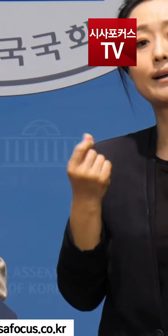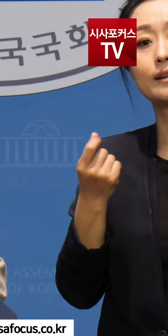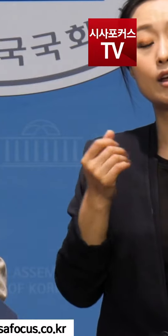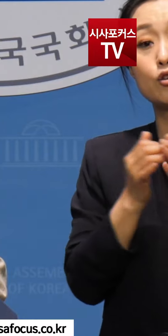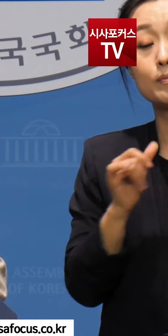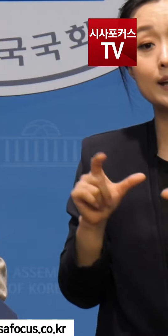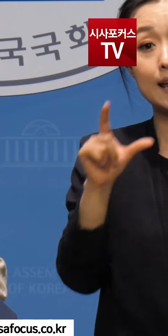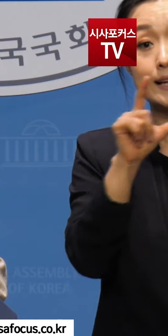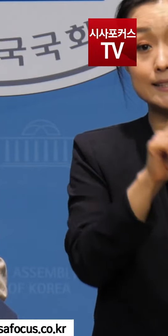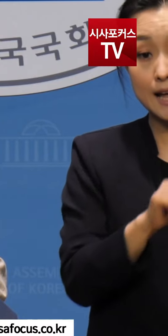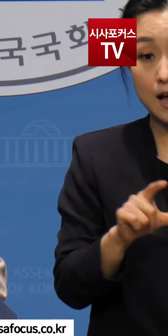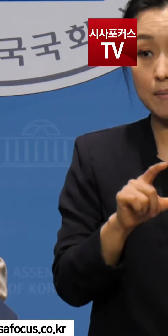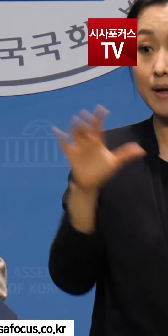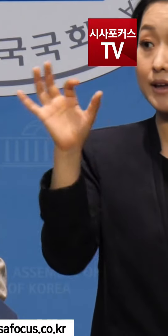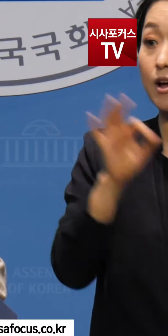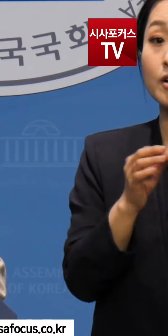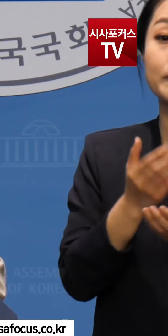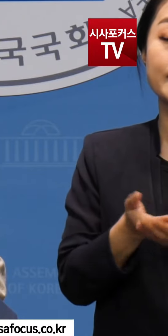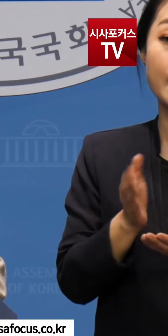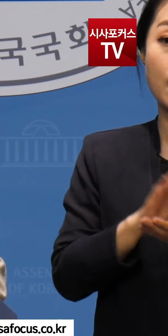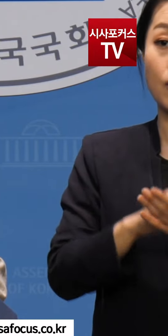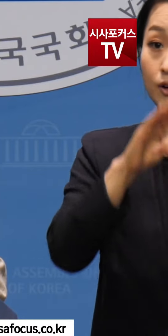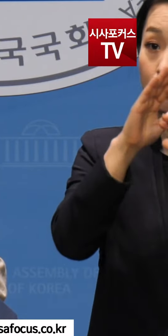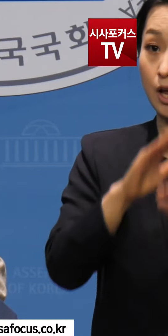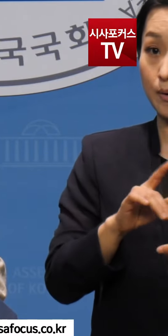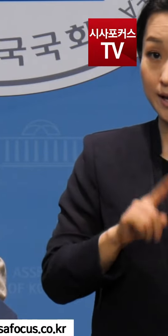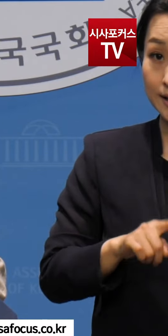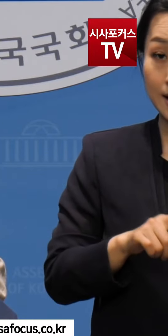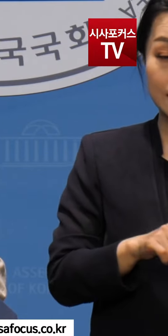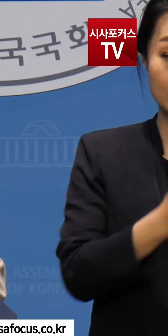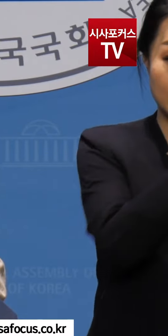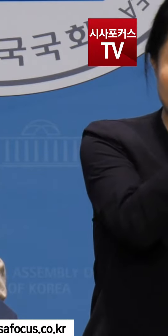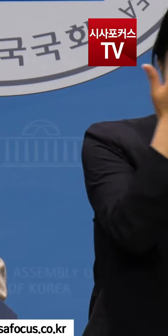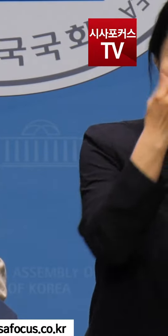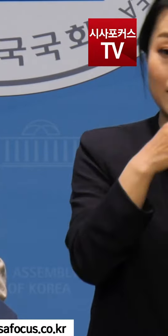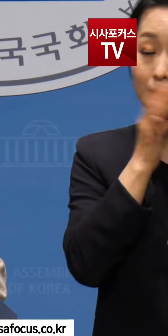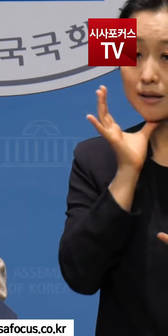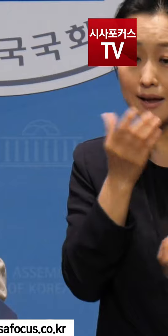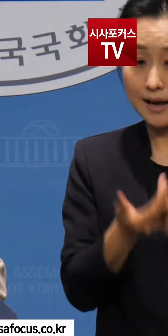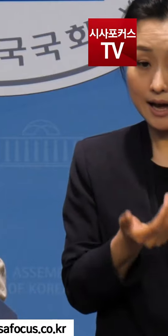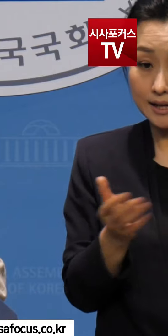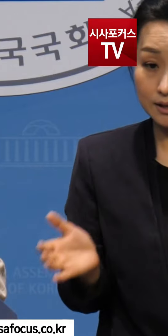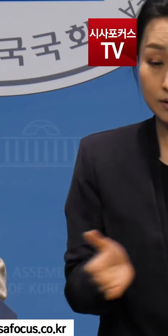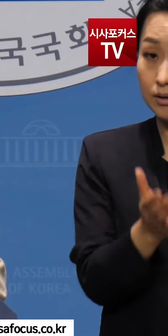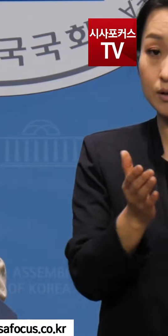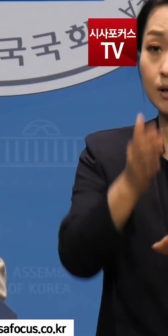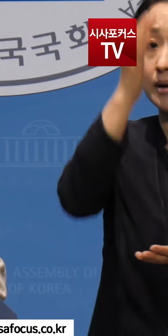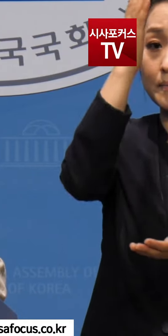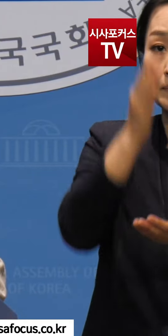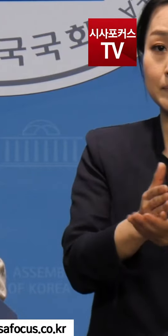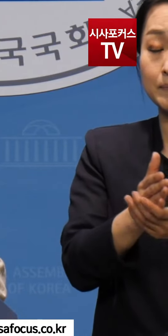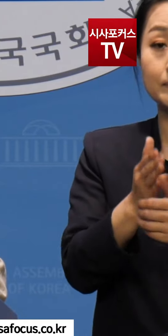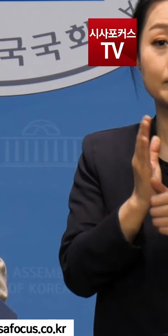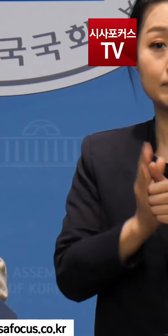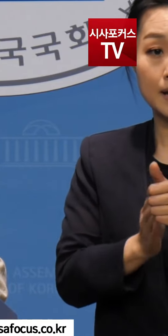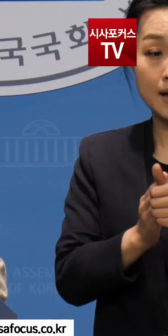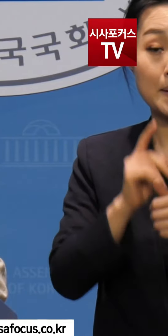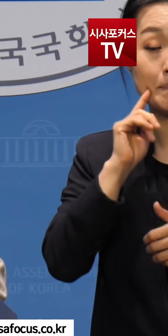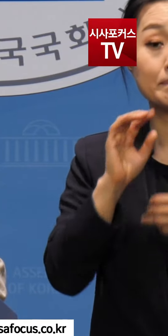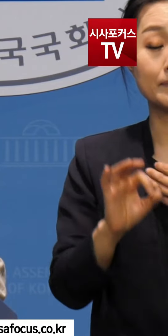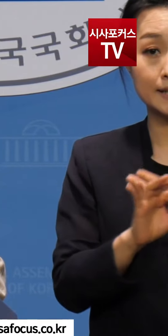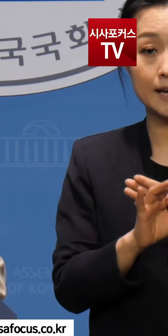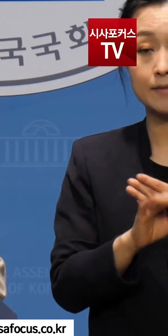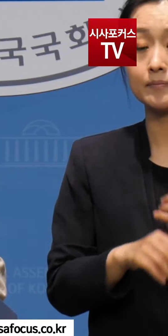직결된 연금 개혁안이 세대 간의 분열을 조장해서는 안 됩니다.